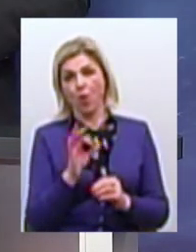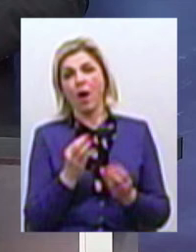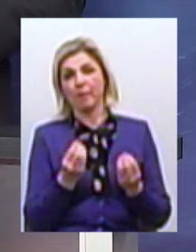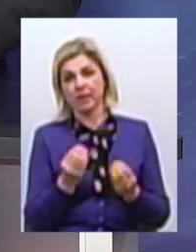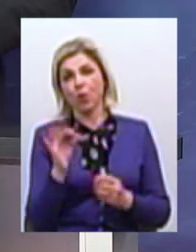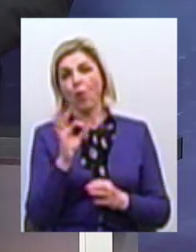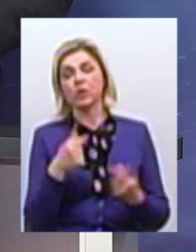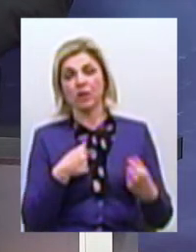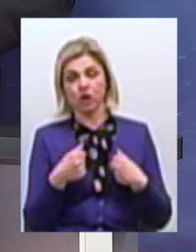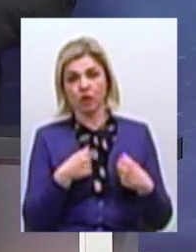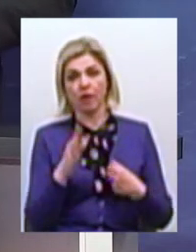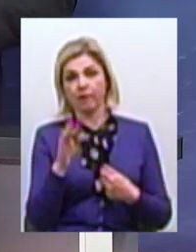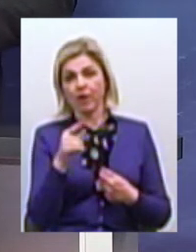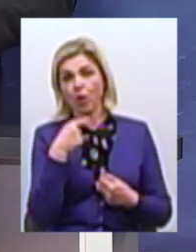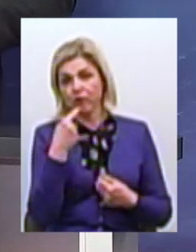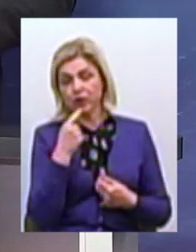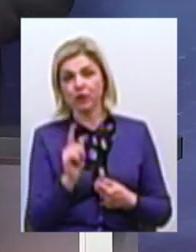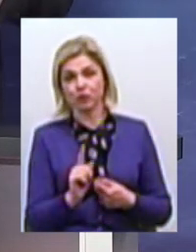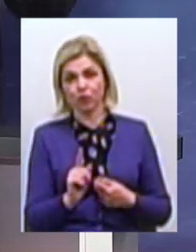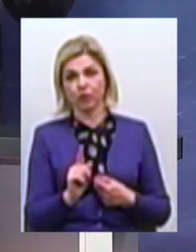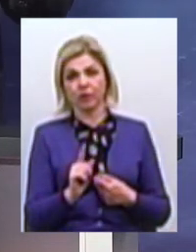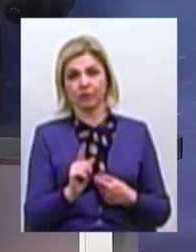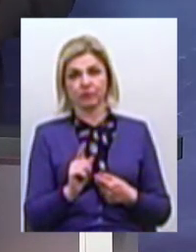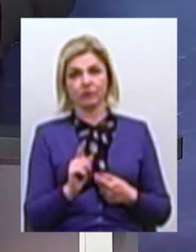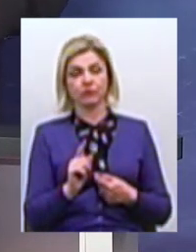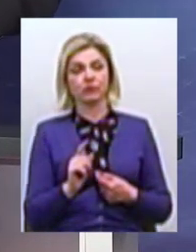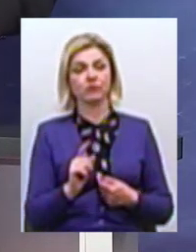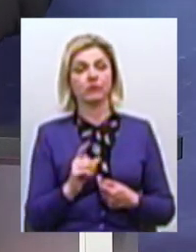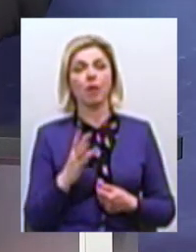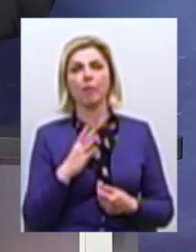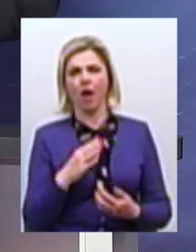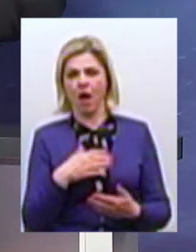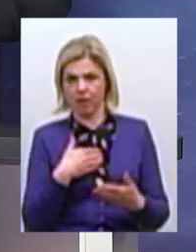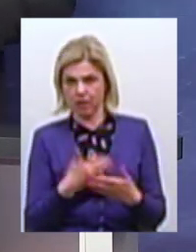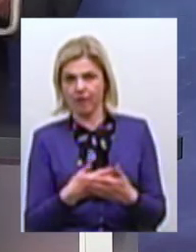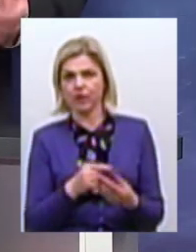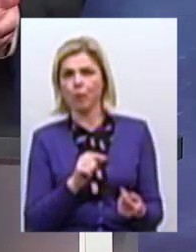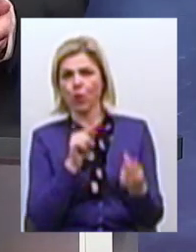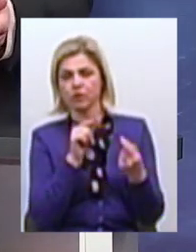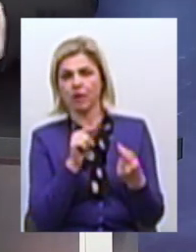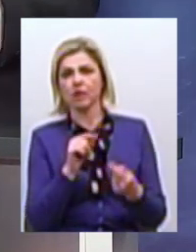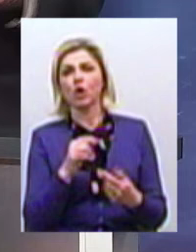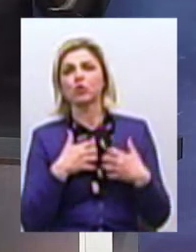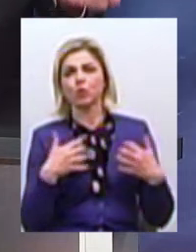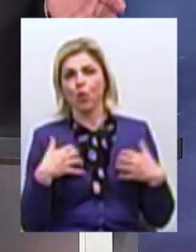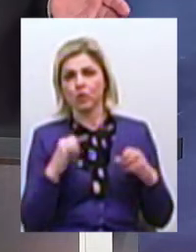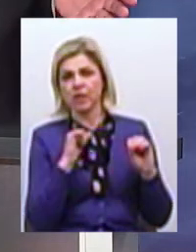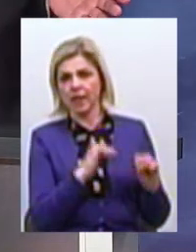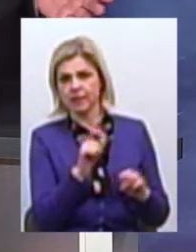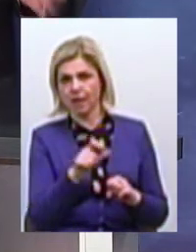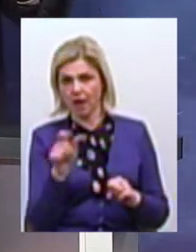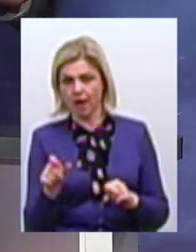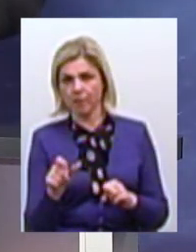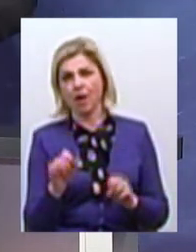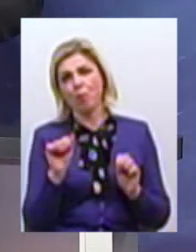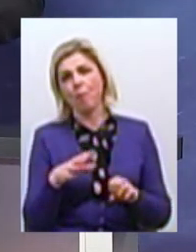стражданні, ви говорили, що було активне протистояння із зоозахисниками, можливо, ви їх називали в